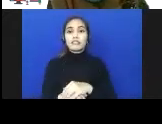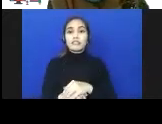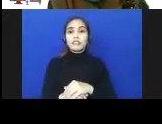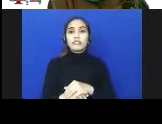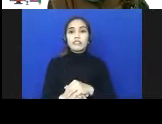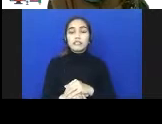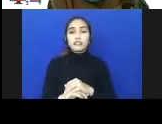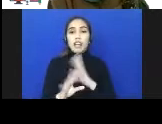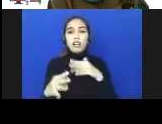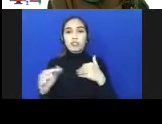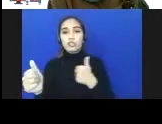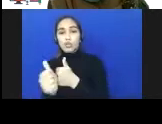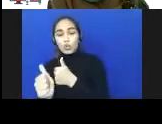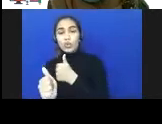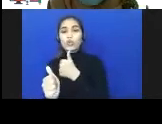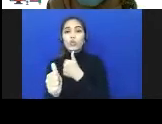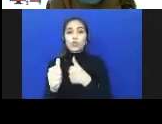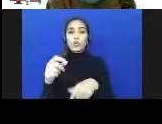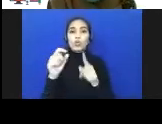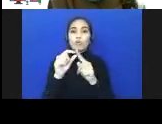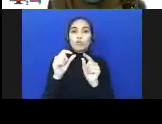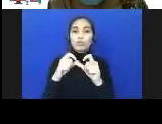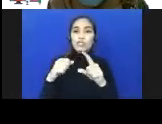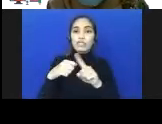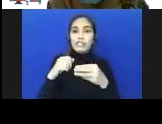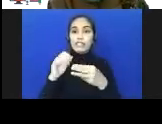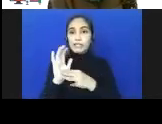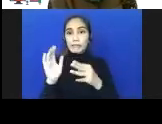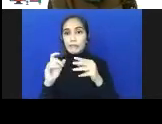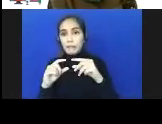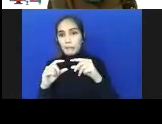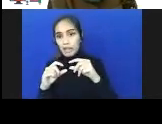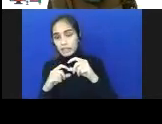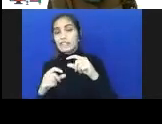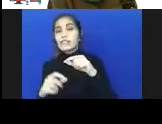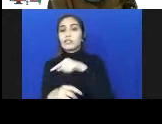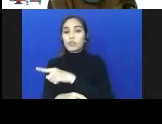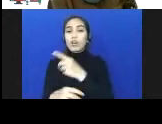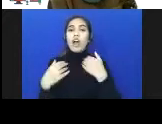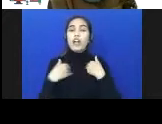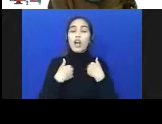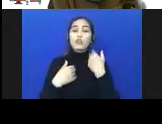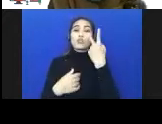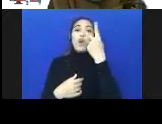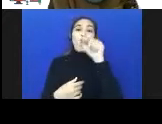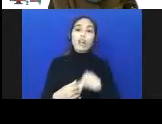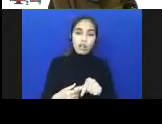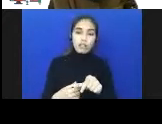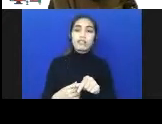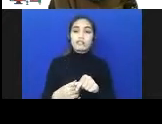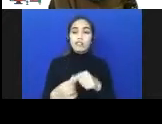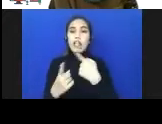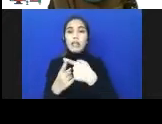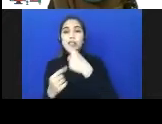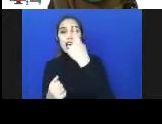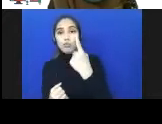ikut melakukan pendampingannya di Puskesmas Sumbersari. Jadi di sana sudah ada 2 orang pendamping puskesmas, ditambah 1 orang dari